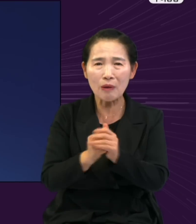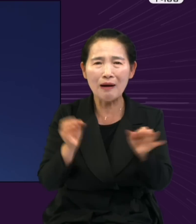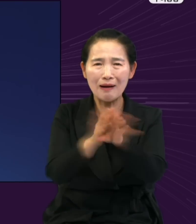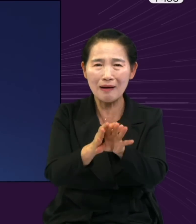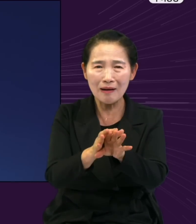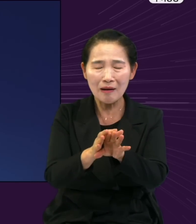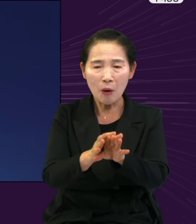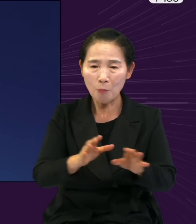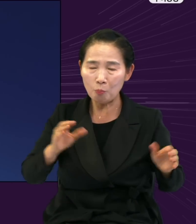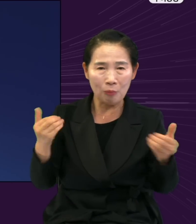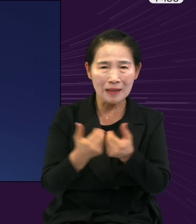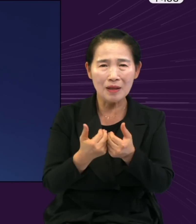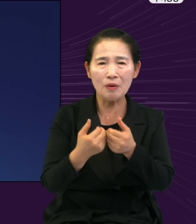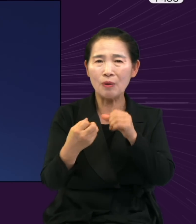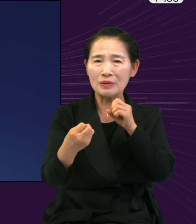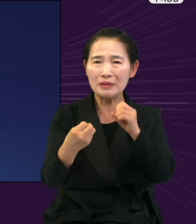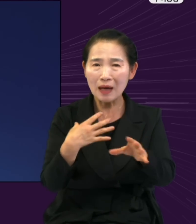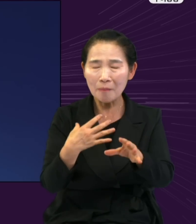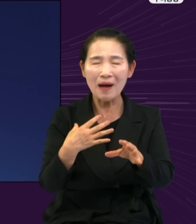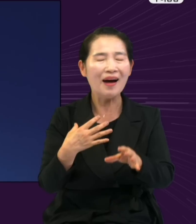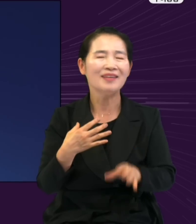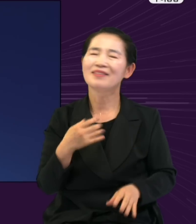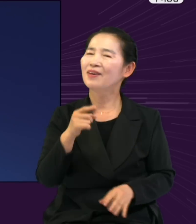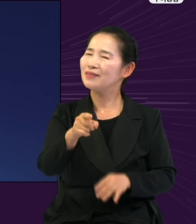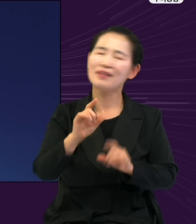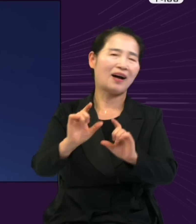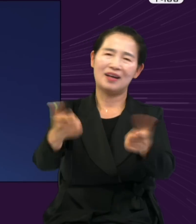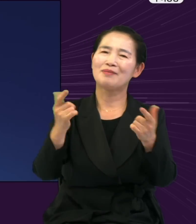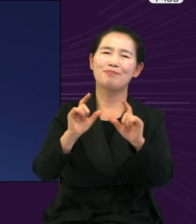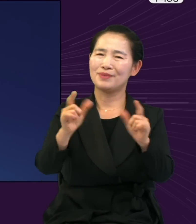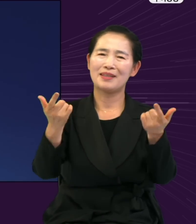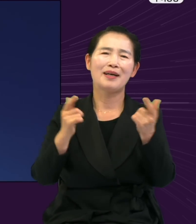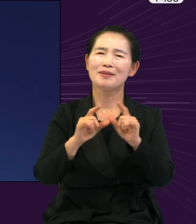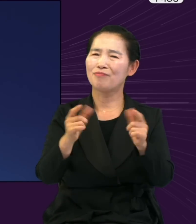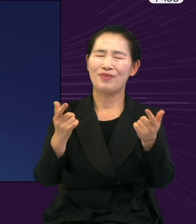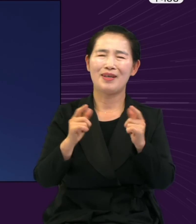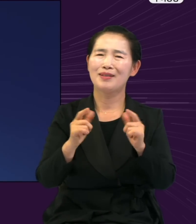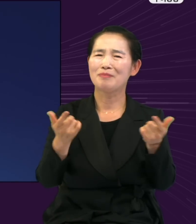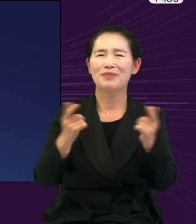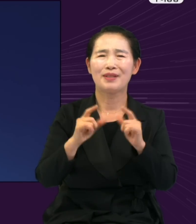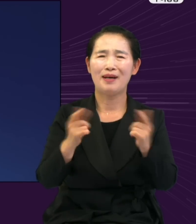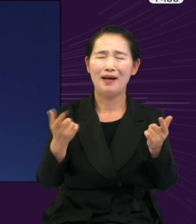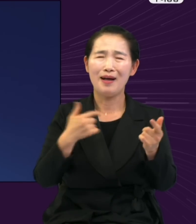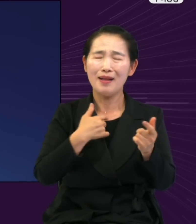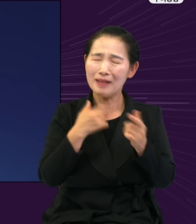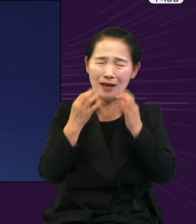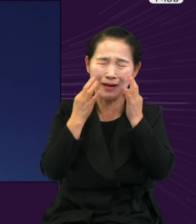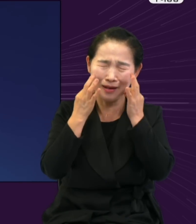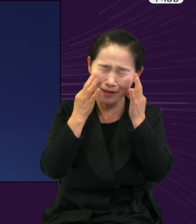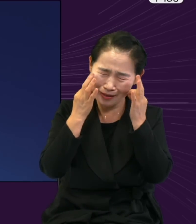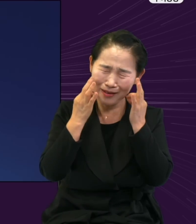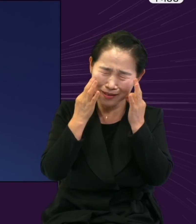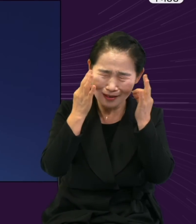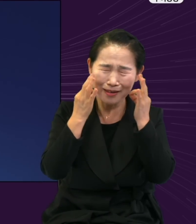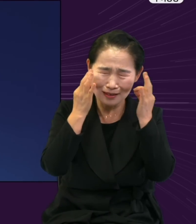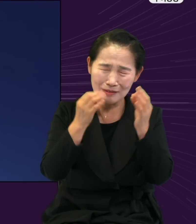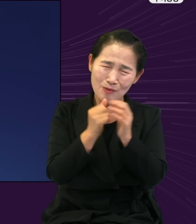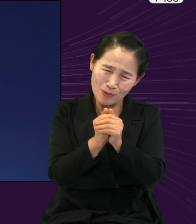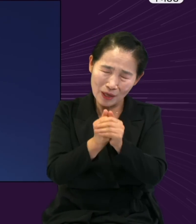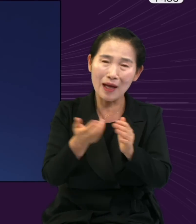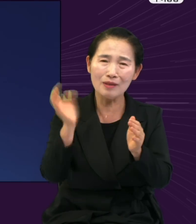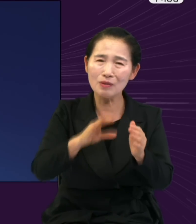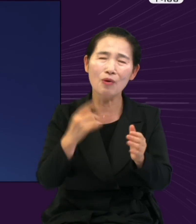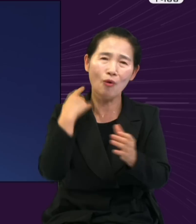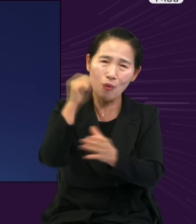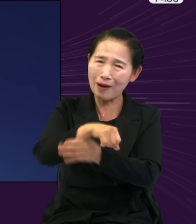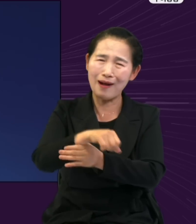응답을 하신 것은 아닙니다. 내가 그렇게 간절하게 구했던 것을 허락하지 않으신 데에는 이유가